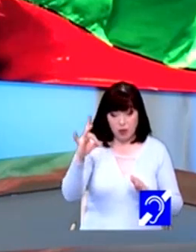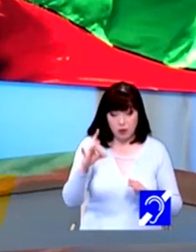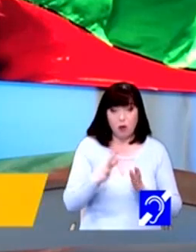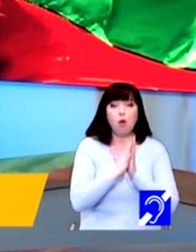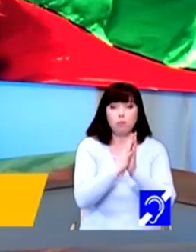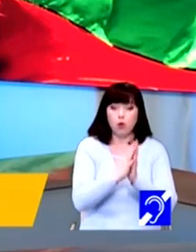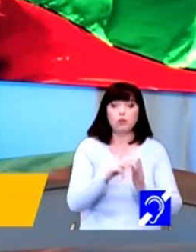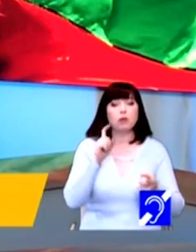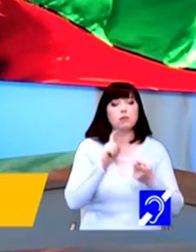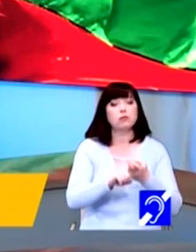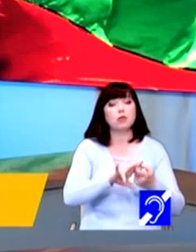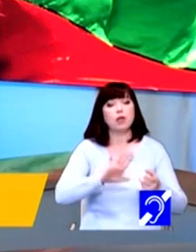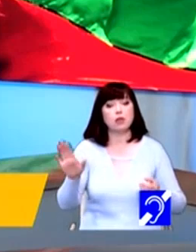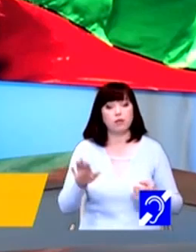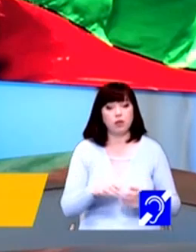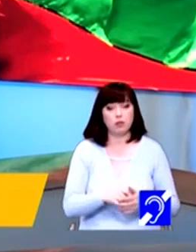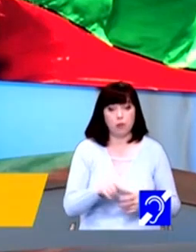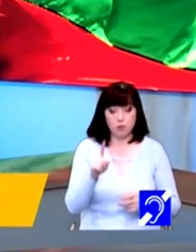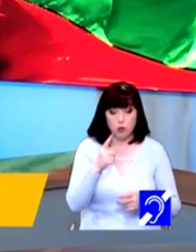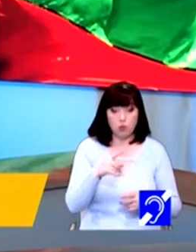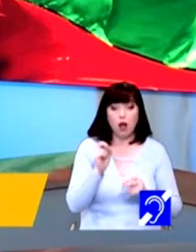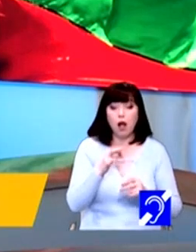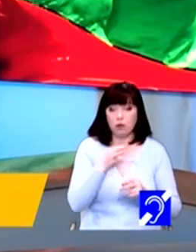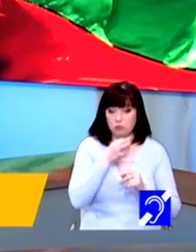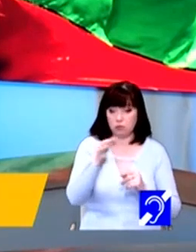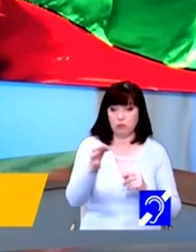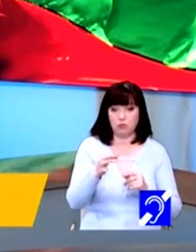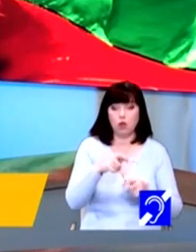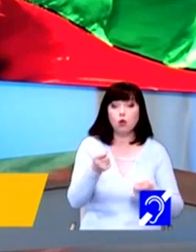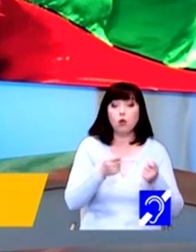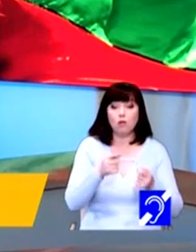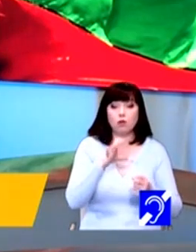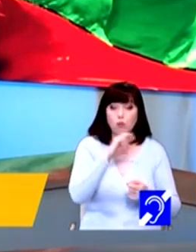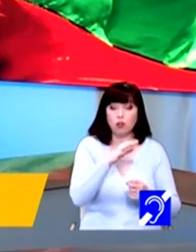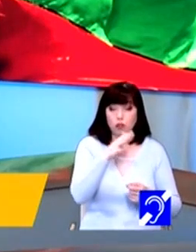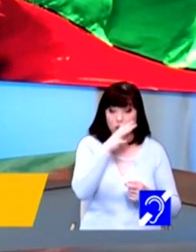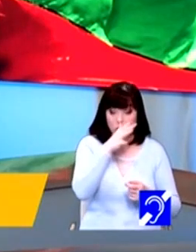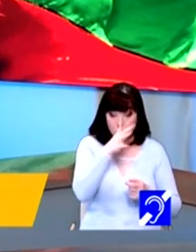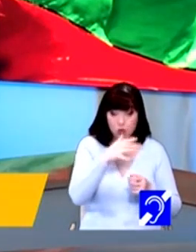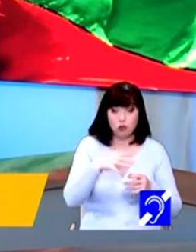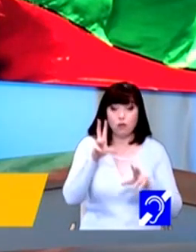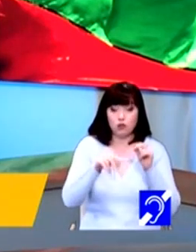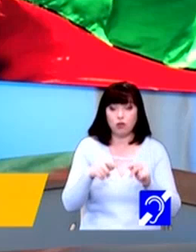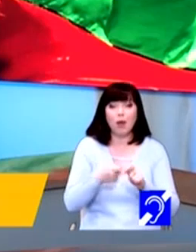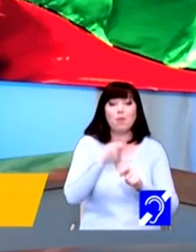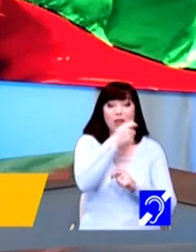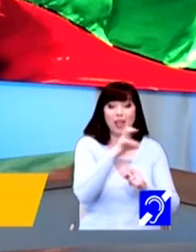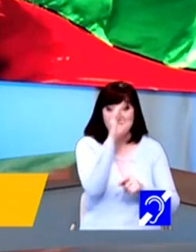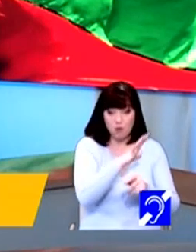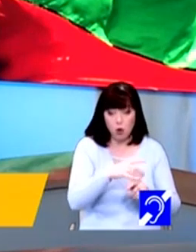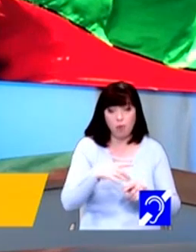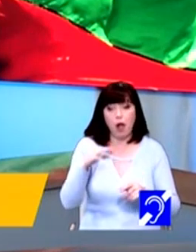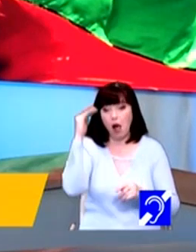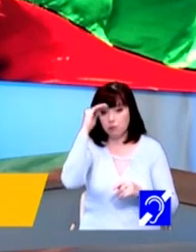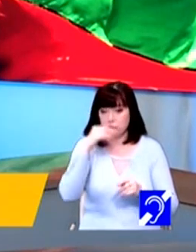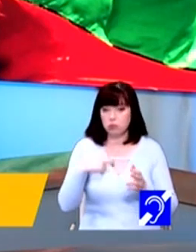cer independența ca răspuns la cererea autorităților de la Chișinău de aderare la Uniunea Europeană. Pretinsul minister de externe